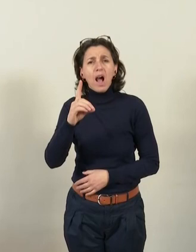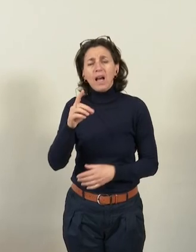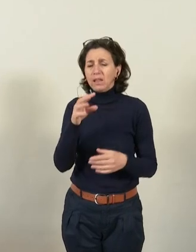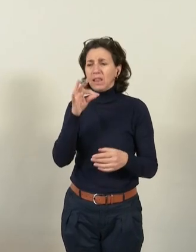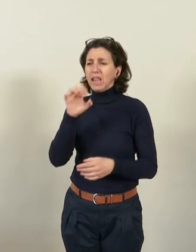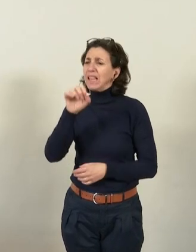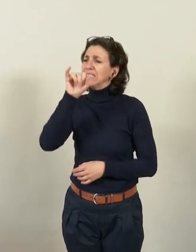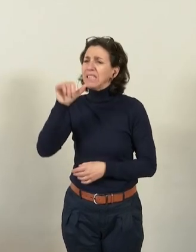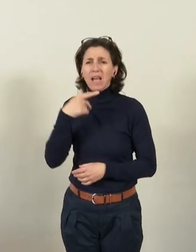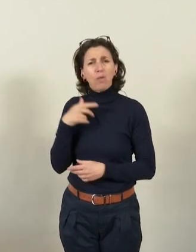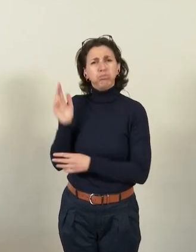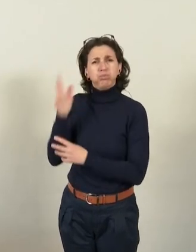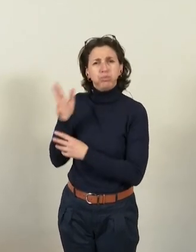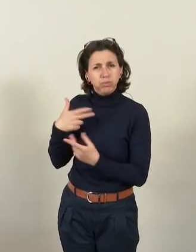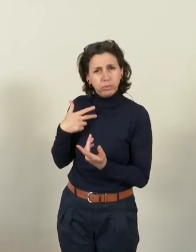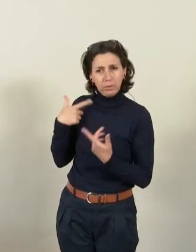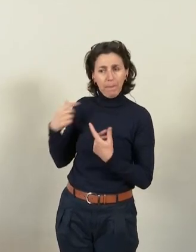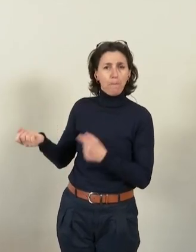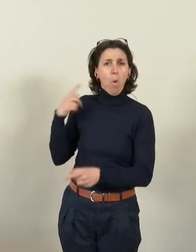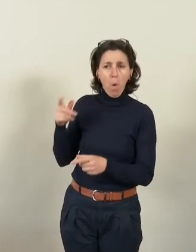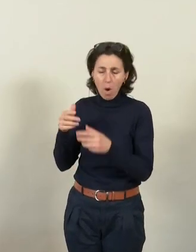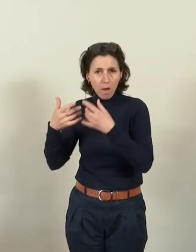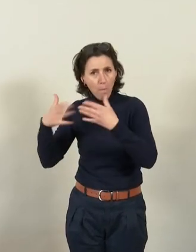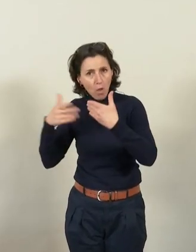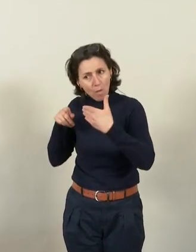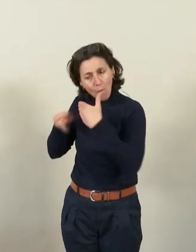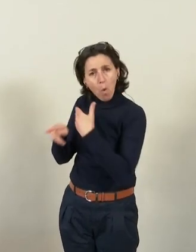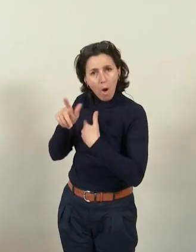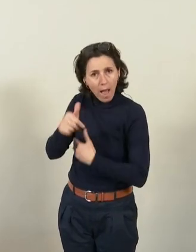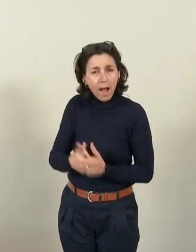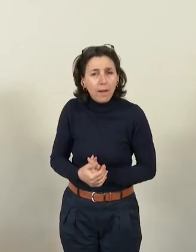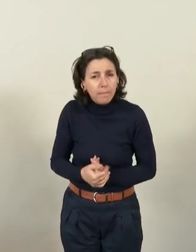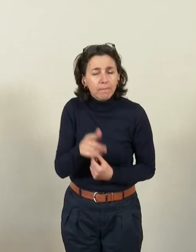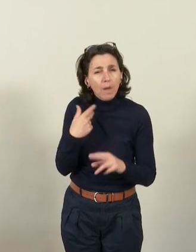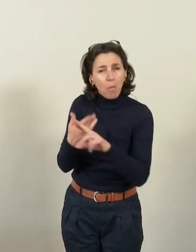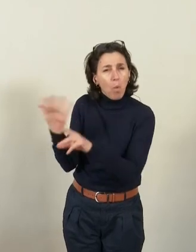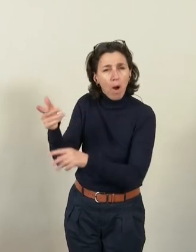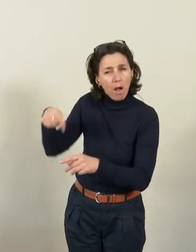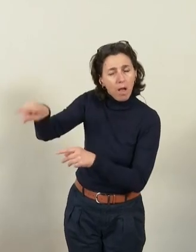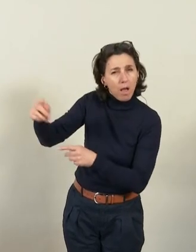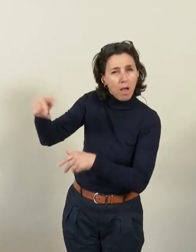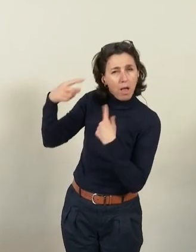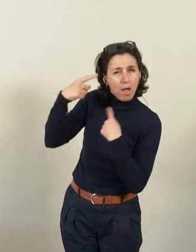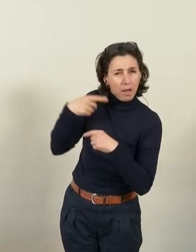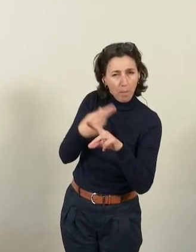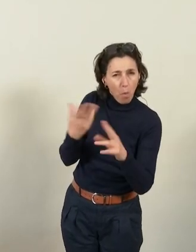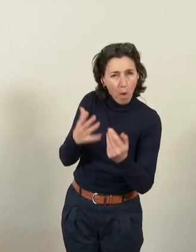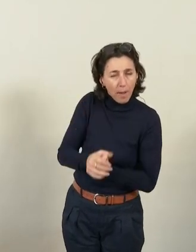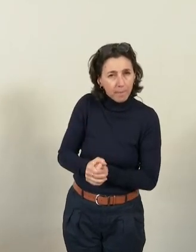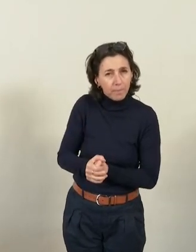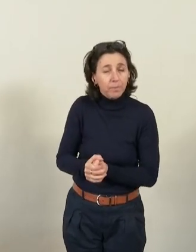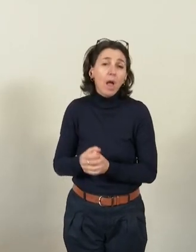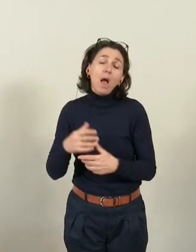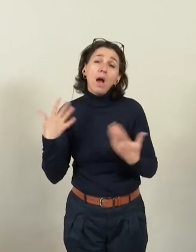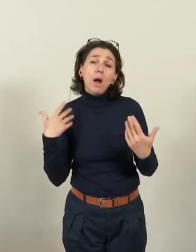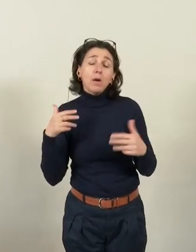récemment par une balle que répondez-vous aux propriétaires qui ont choisi la mixité sociale et dont la valeur des biens s'effondre et je préfère